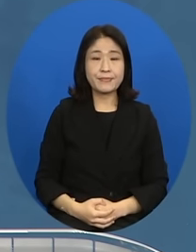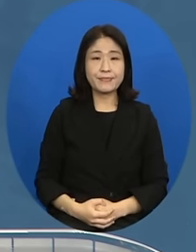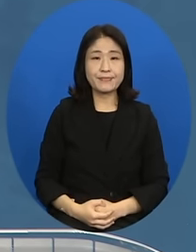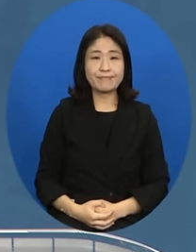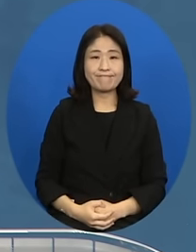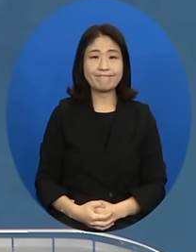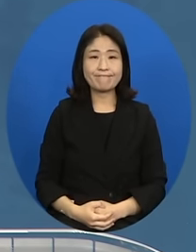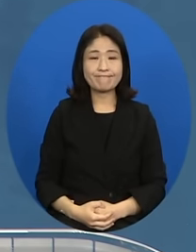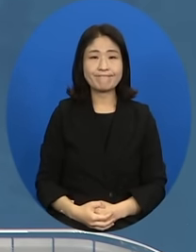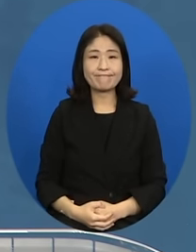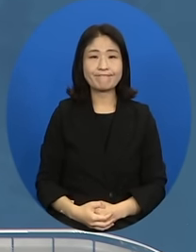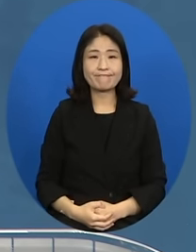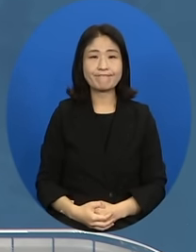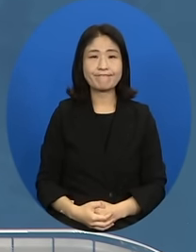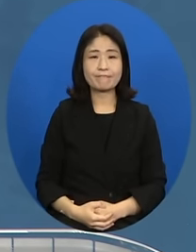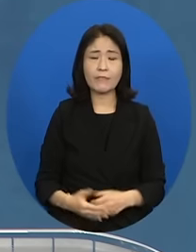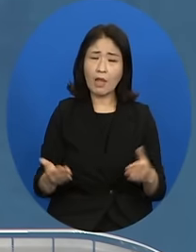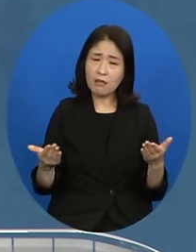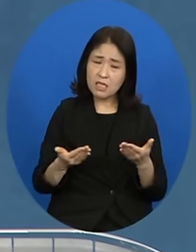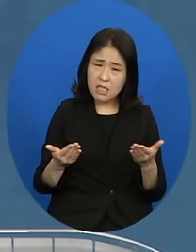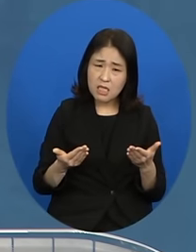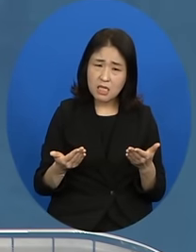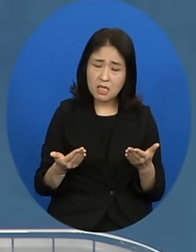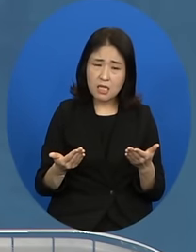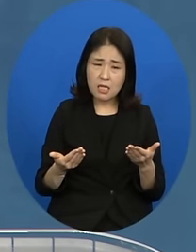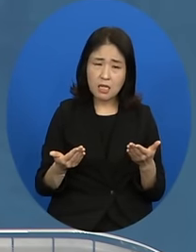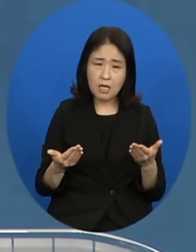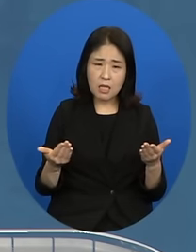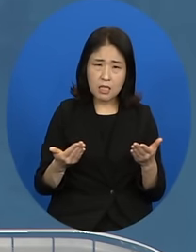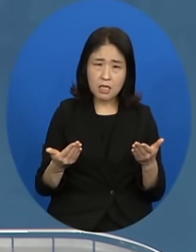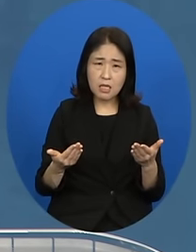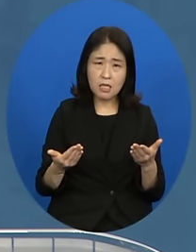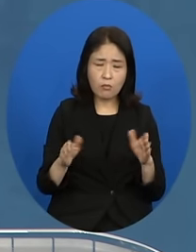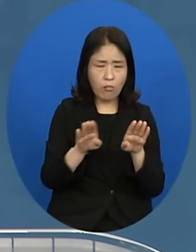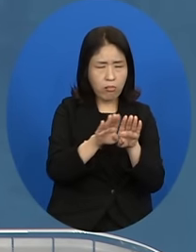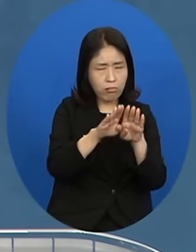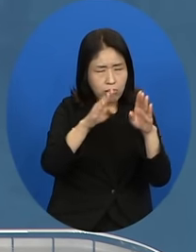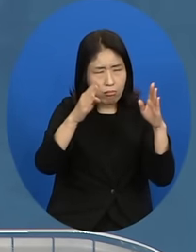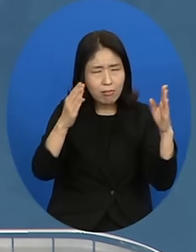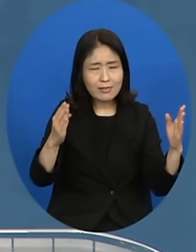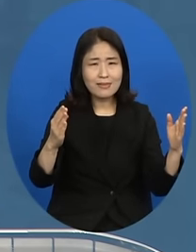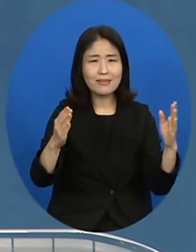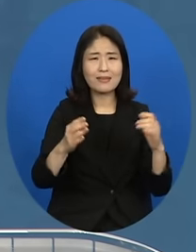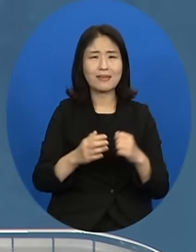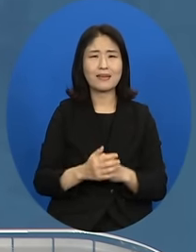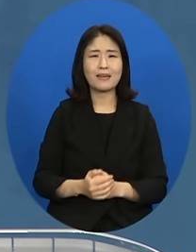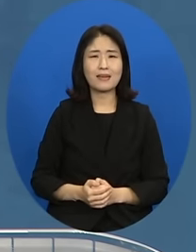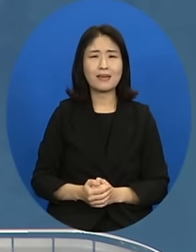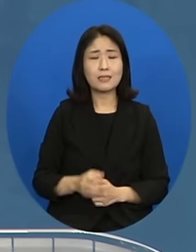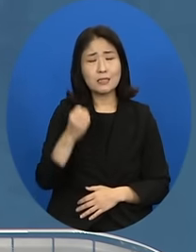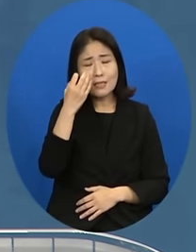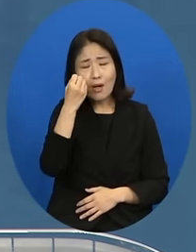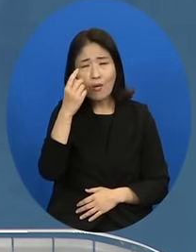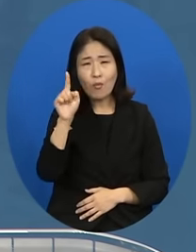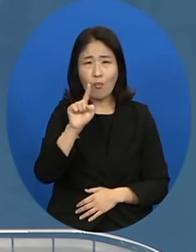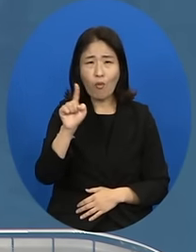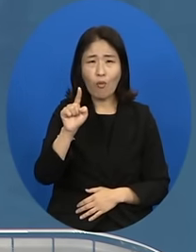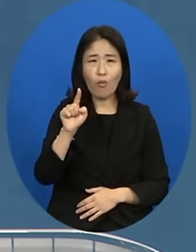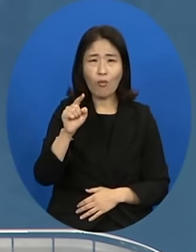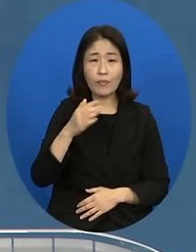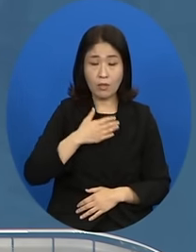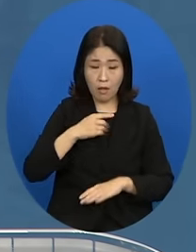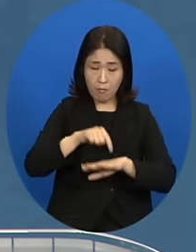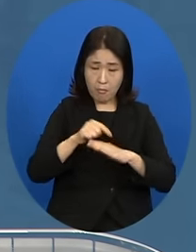여러분, 사역은 그렇게 열리는데요, 참 이상한 것이 제 마음은